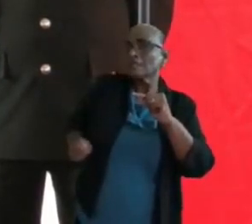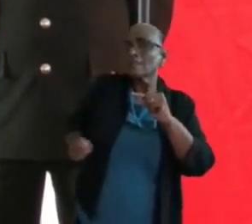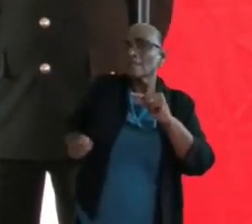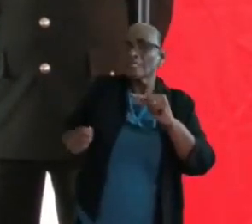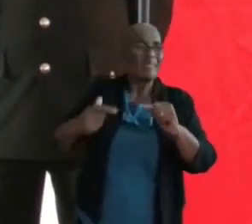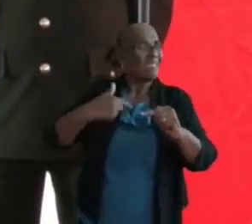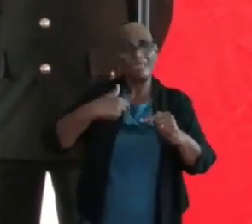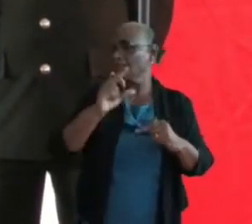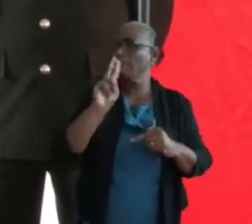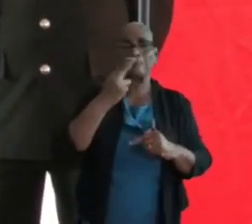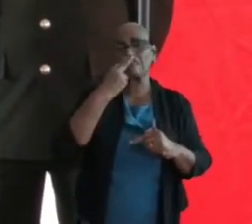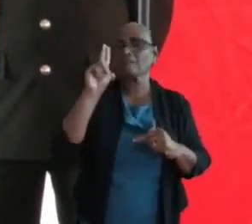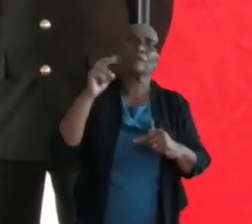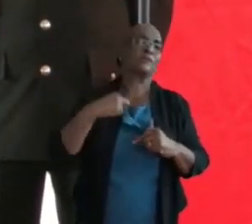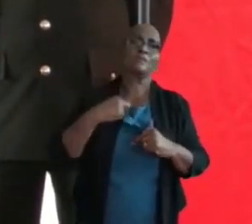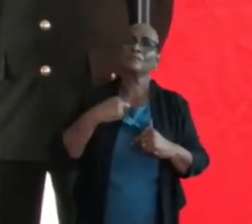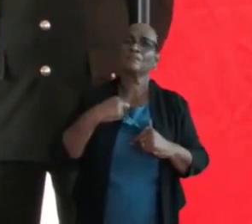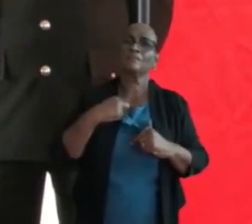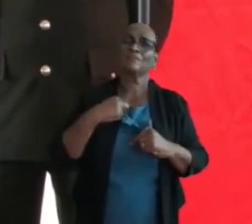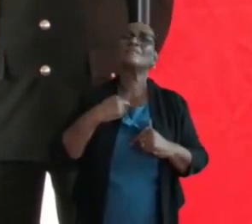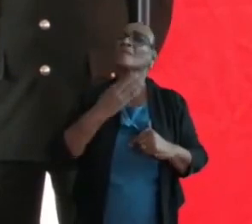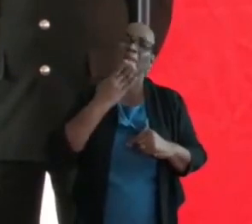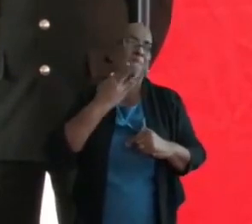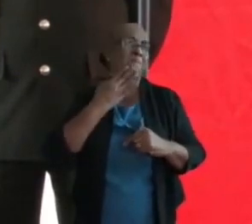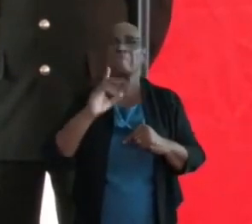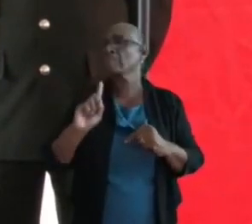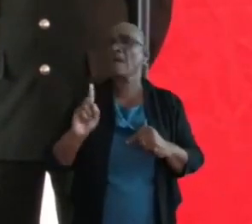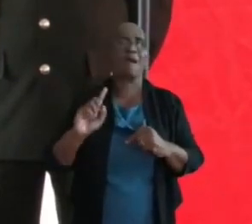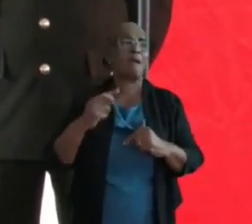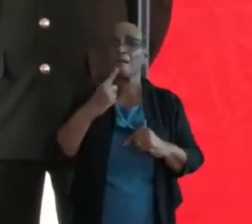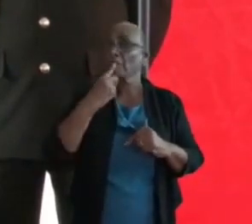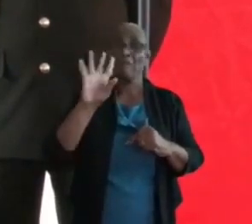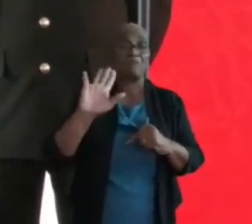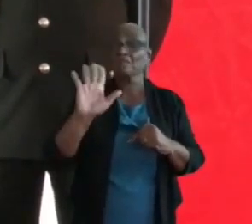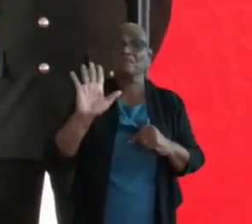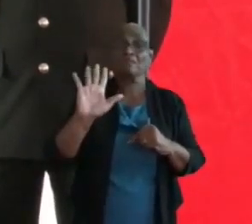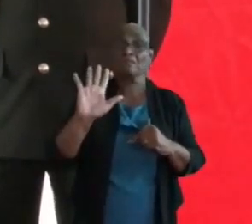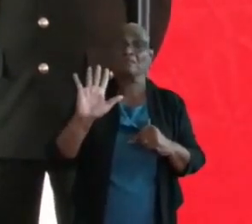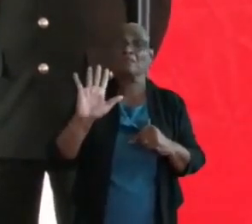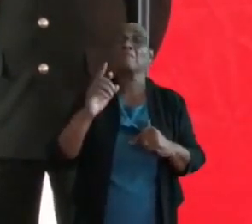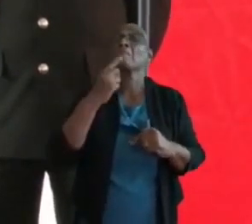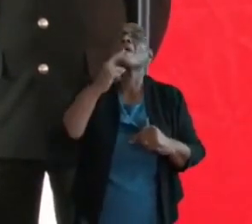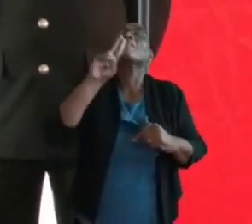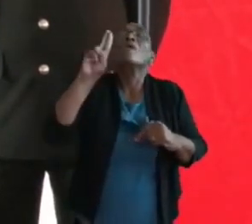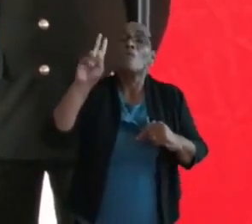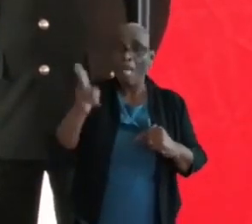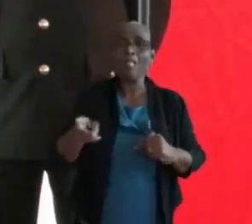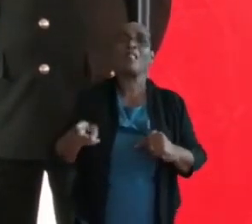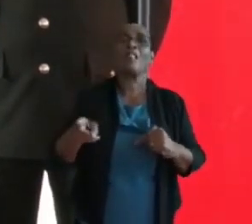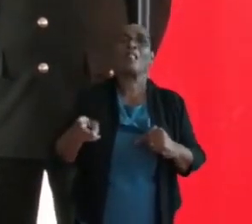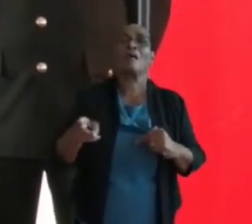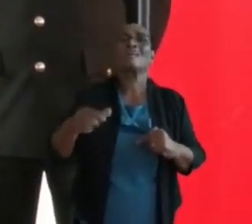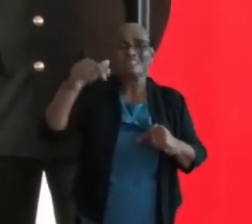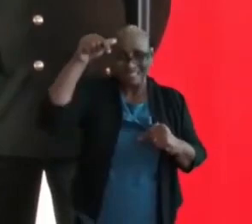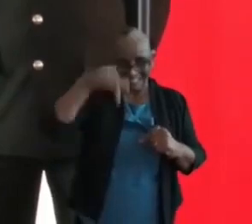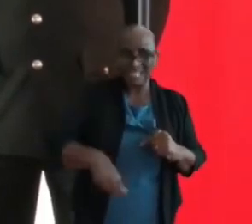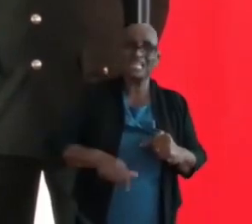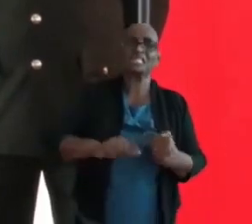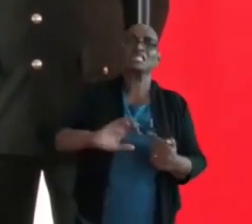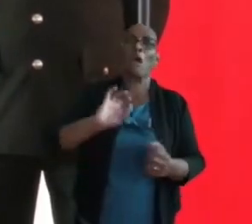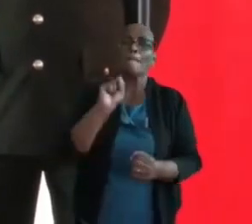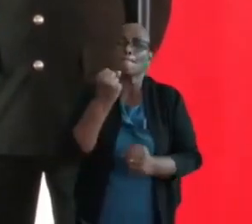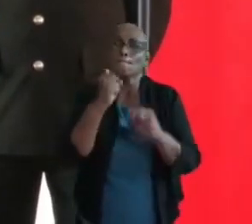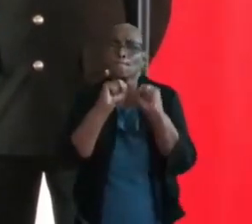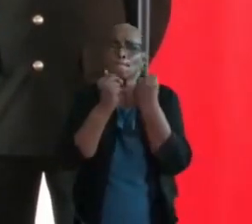ik heb het niet beloofd dat het makkelijk zou zijn. Maar ik beloof u dat we deze moeilijke